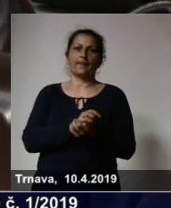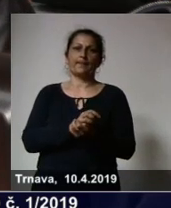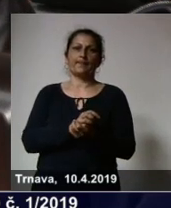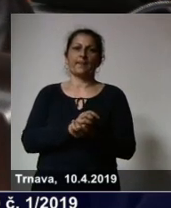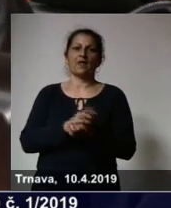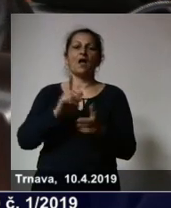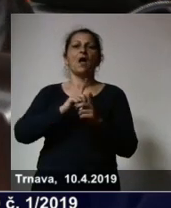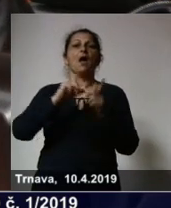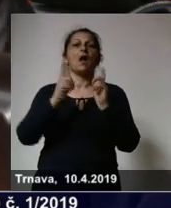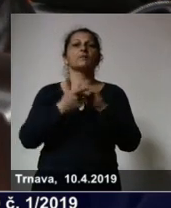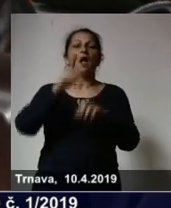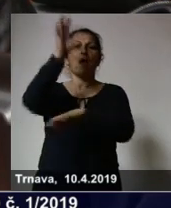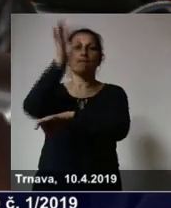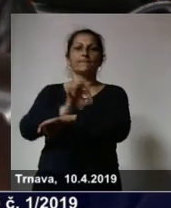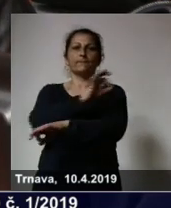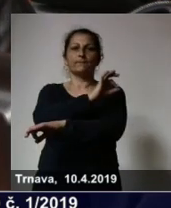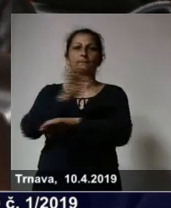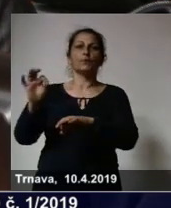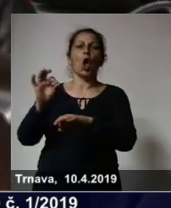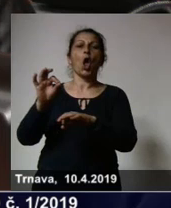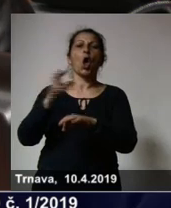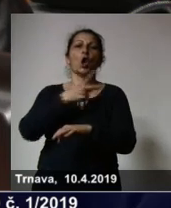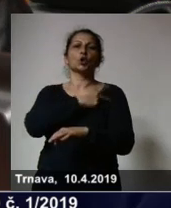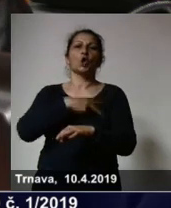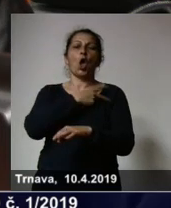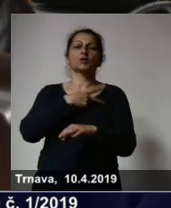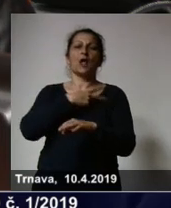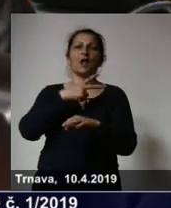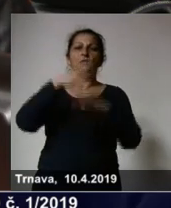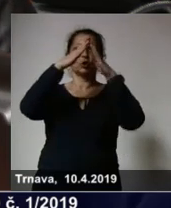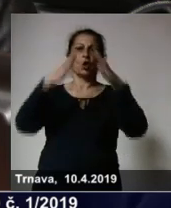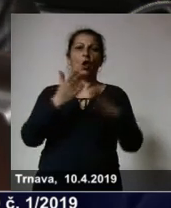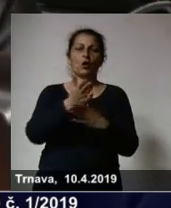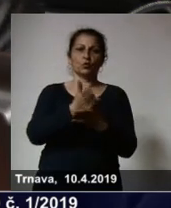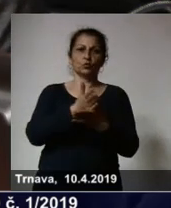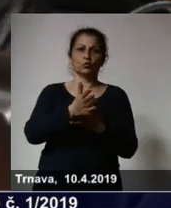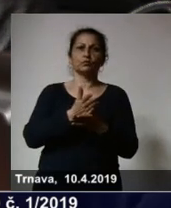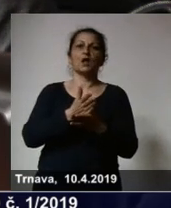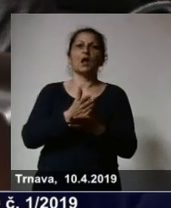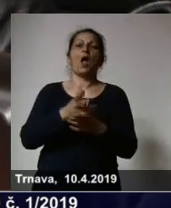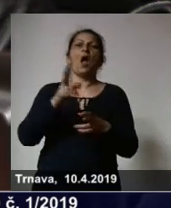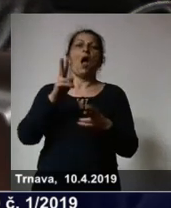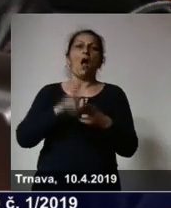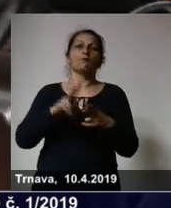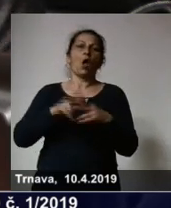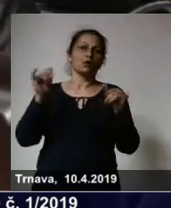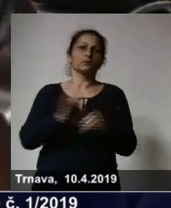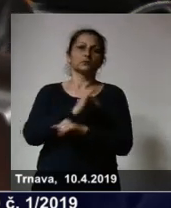pre projektovú dokumentáciu domovu sociálnych služieb v Piešťanoch a bude realizovaná na úrade TTSK.